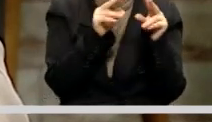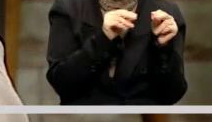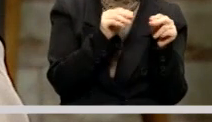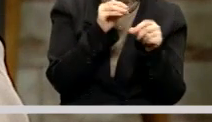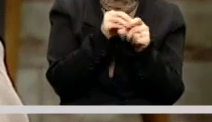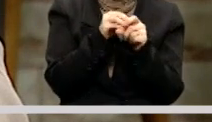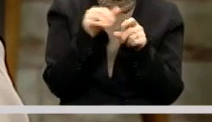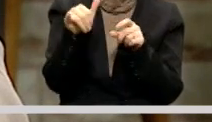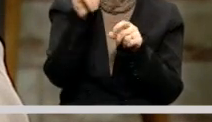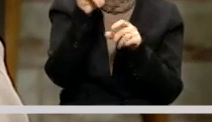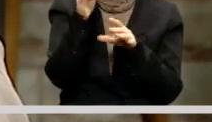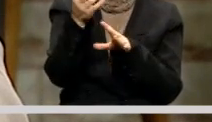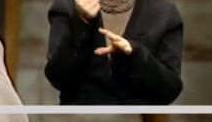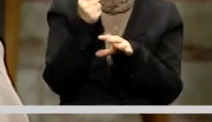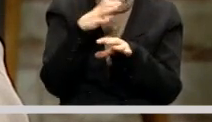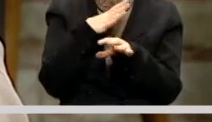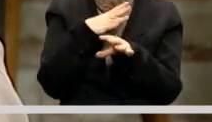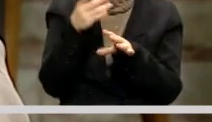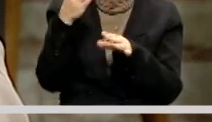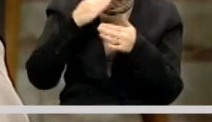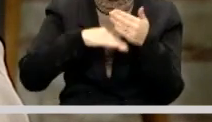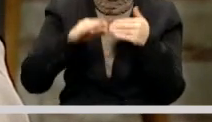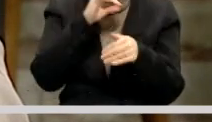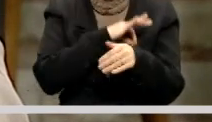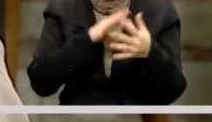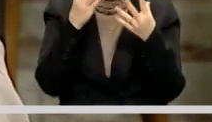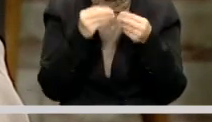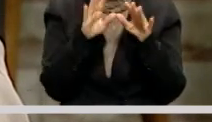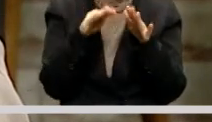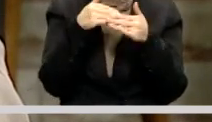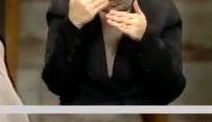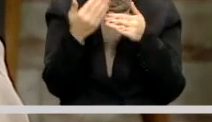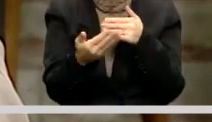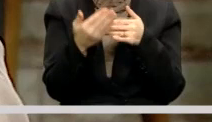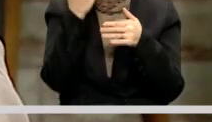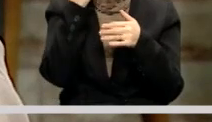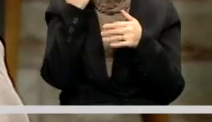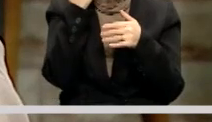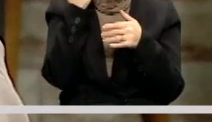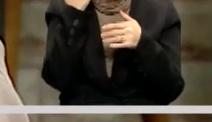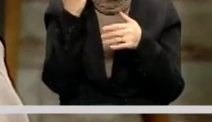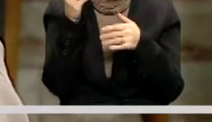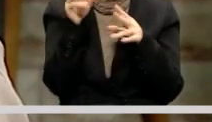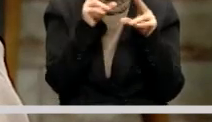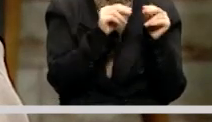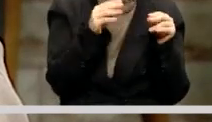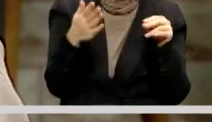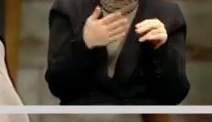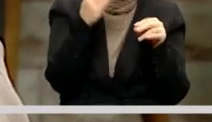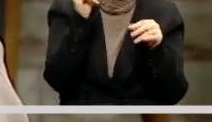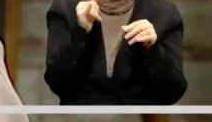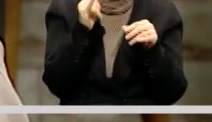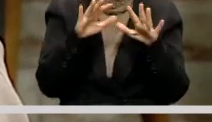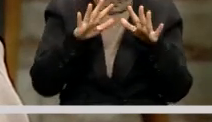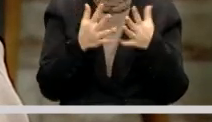uyku uyumak için alkol kullanıyorlar. İlk başlarda fayda ediyor ama sonrasında rebound etkisiyle uykuyu daha kötü bozduğunu